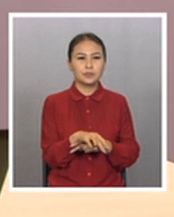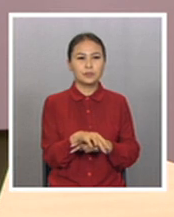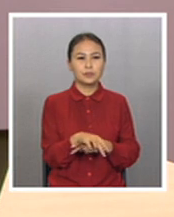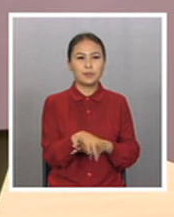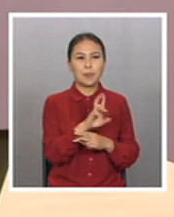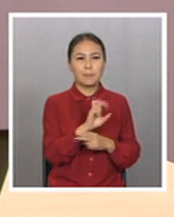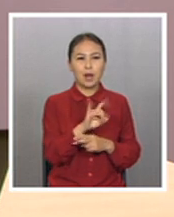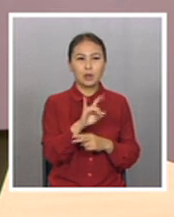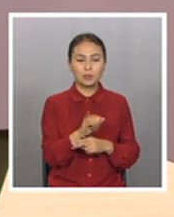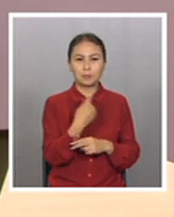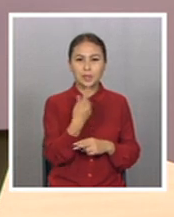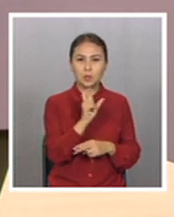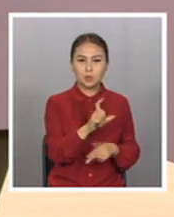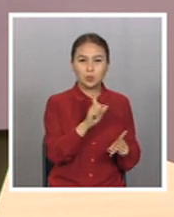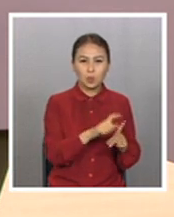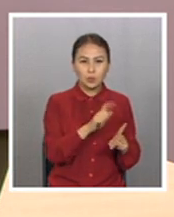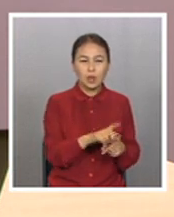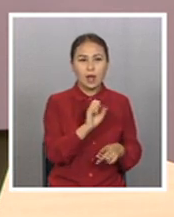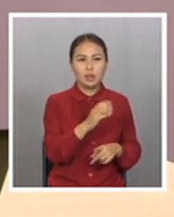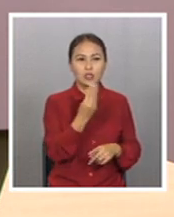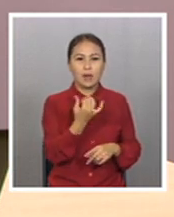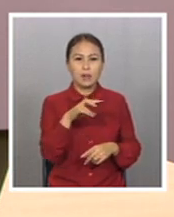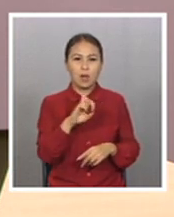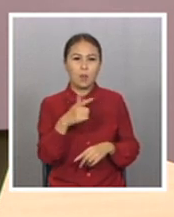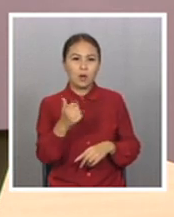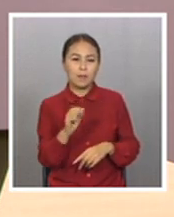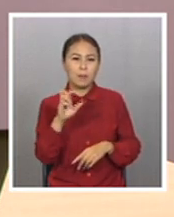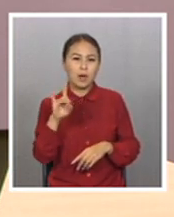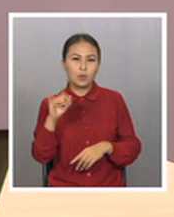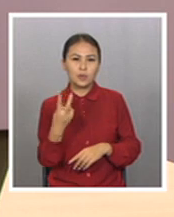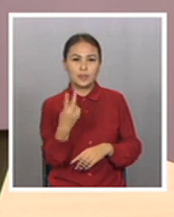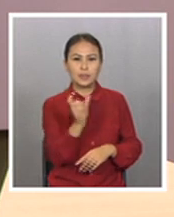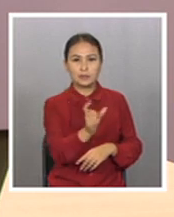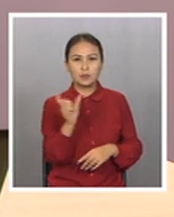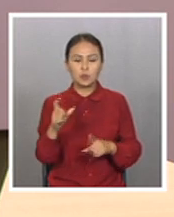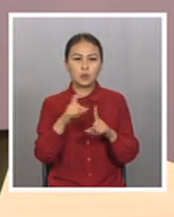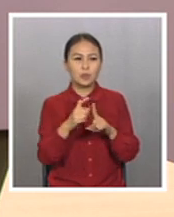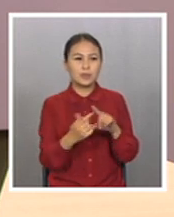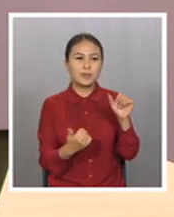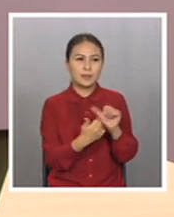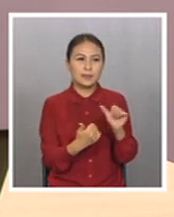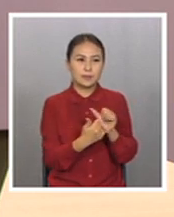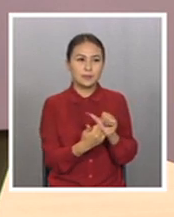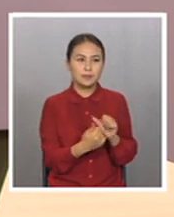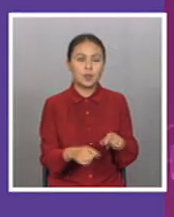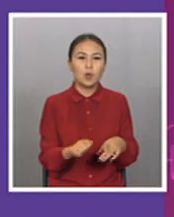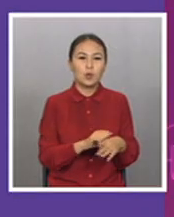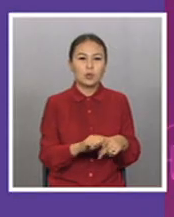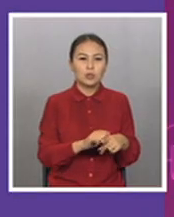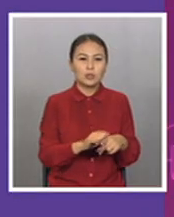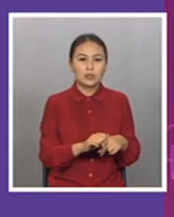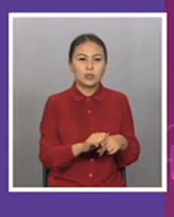Бару бір сөз, ал жайлауға бару. Сөз тіркесі екі сөзден тұр екен. Өшіргіш.